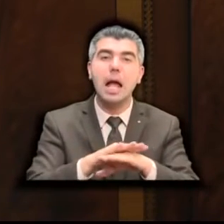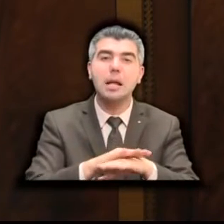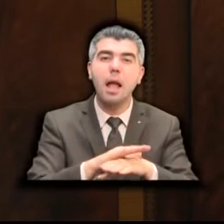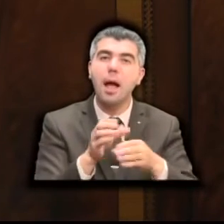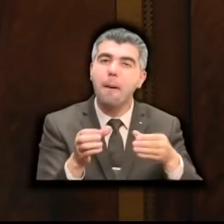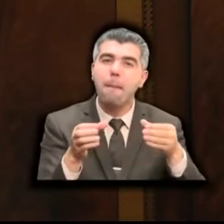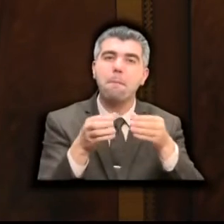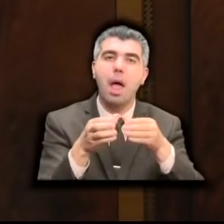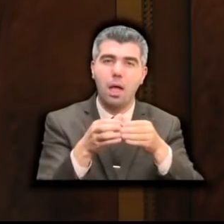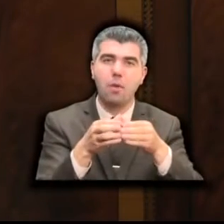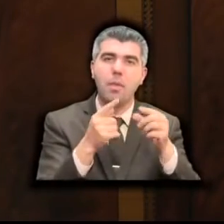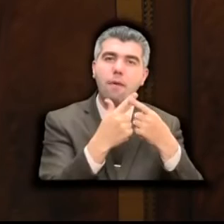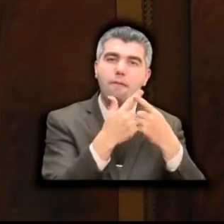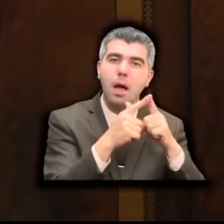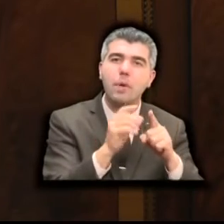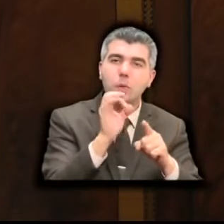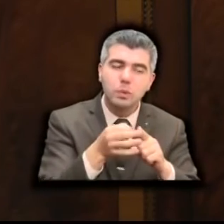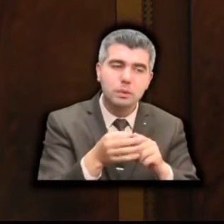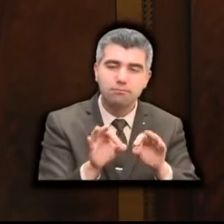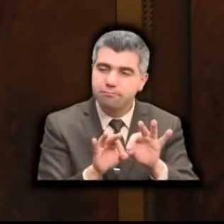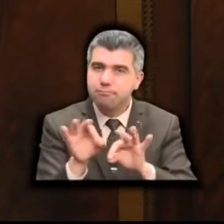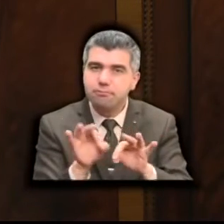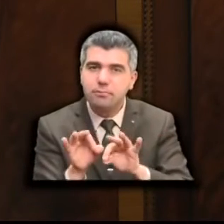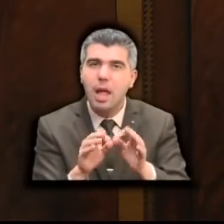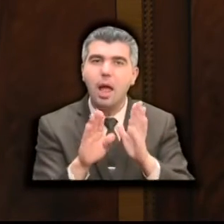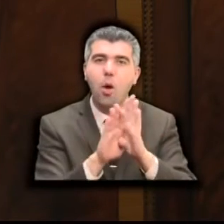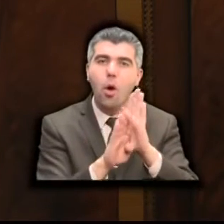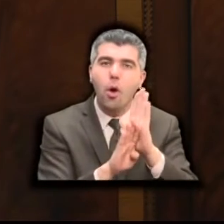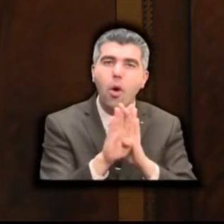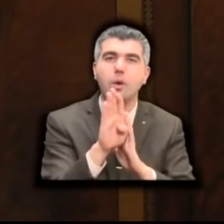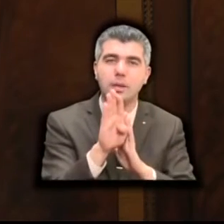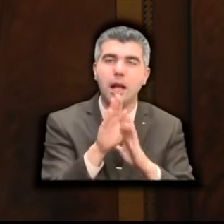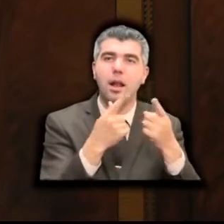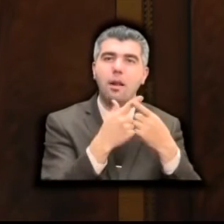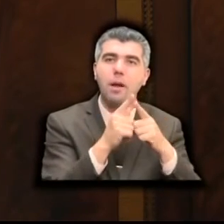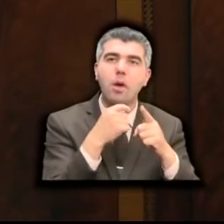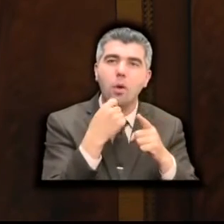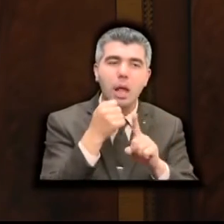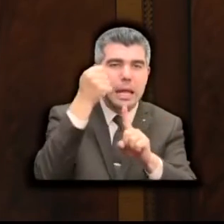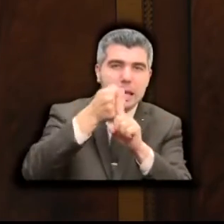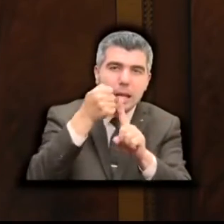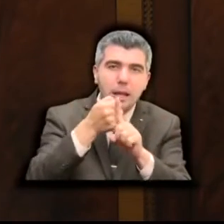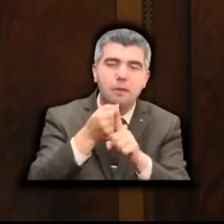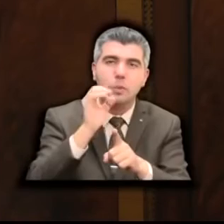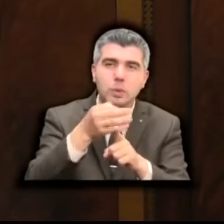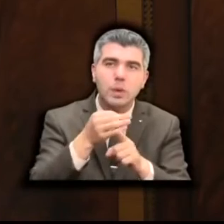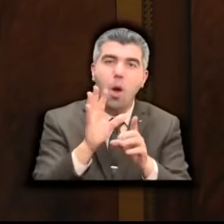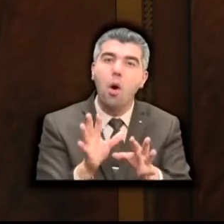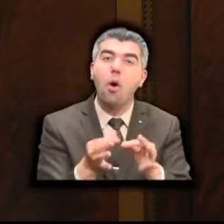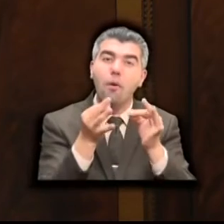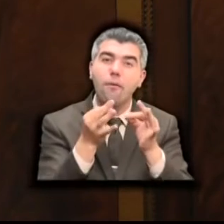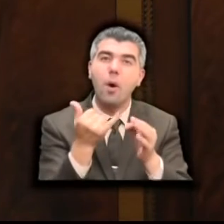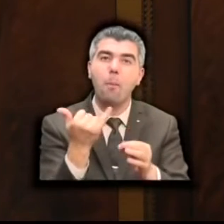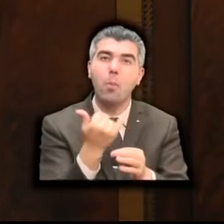مندمجة بتوجهات ومقاربات حقوقية ترجمتها مجموعة من الأوراش الهيكلية. ولا بد أن نشيد